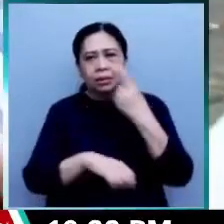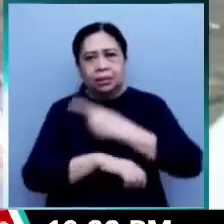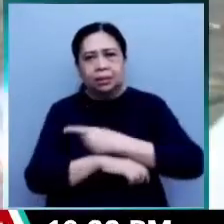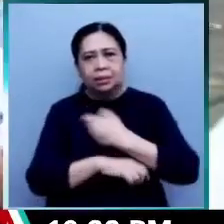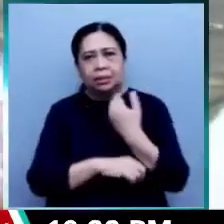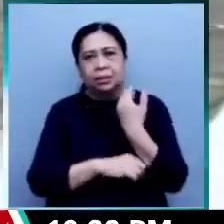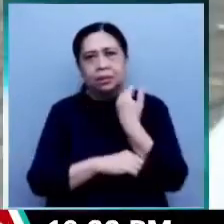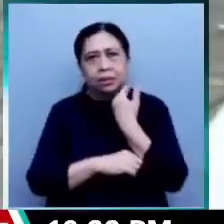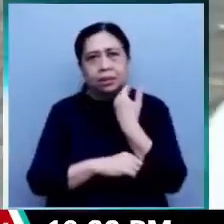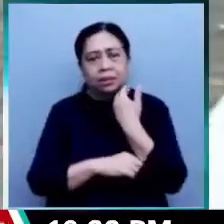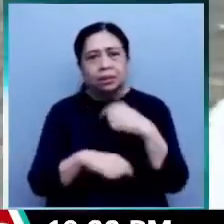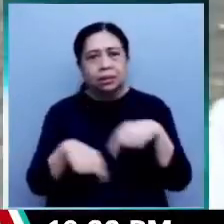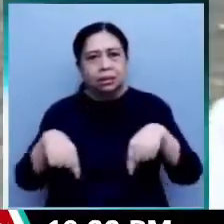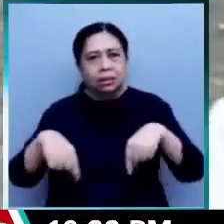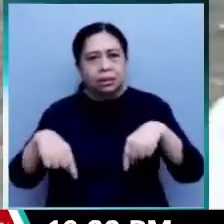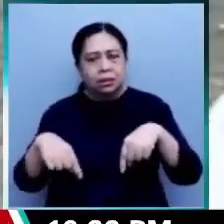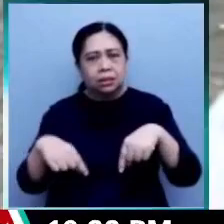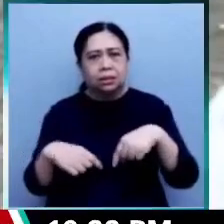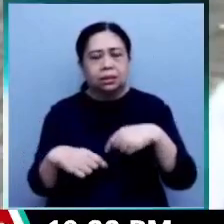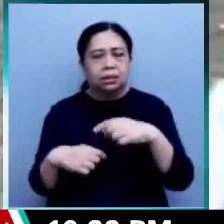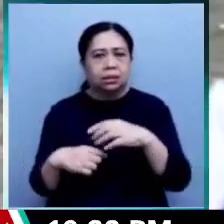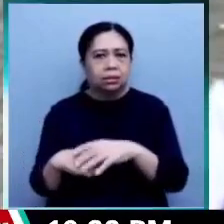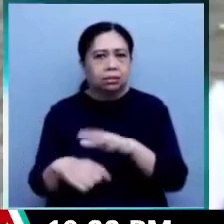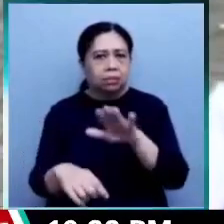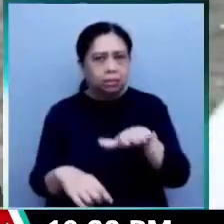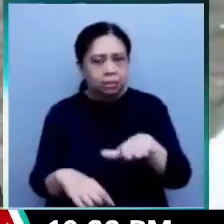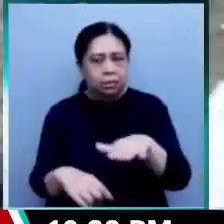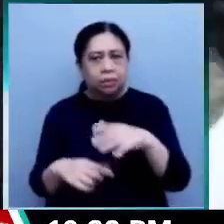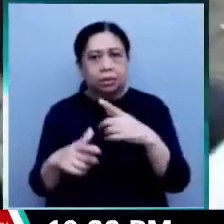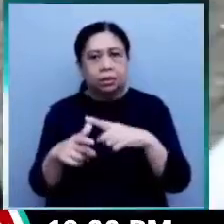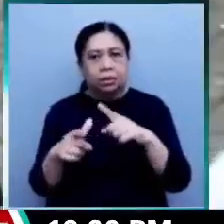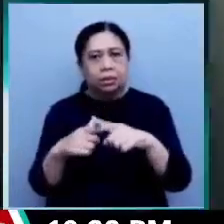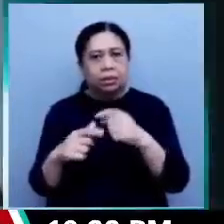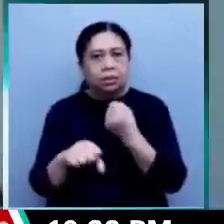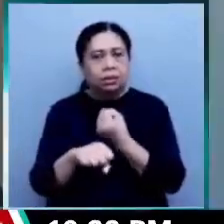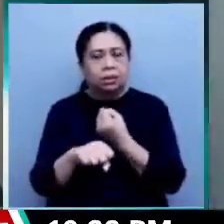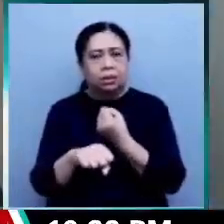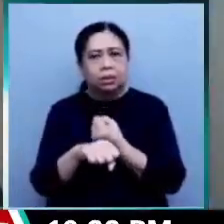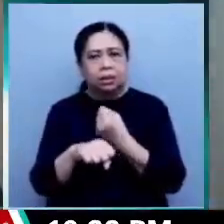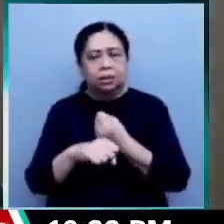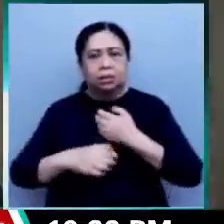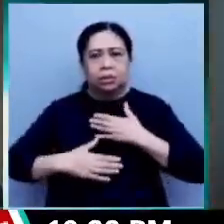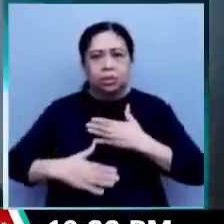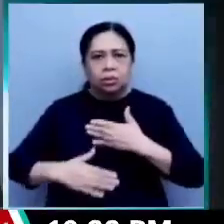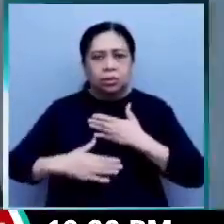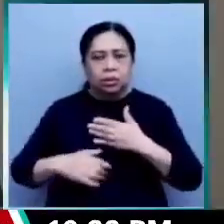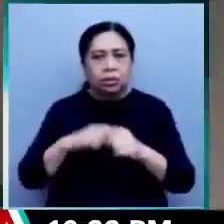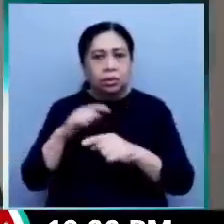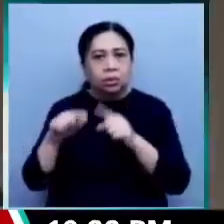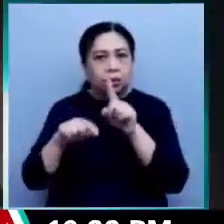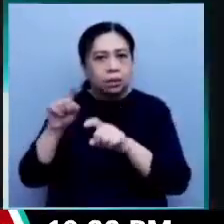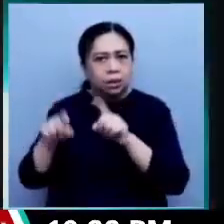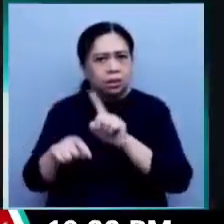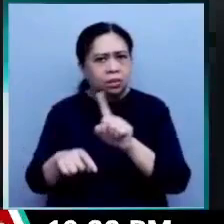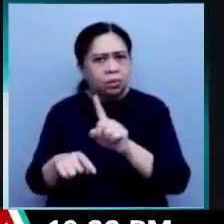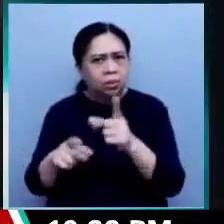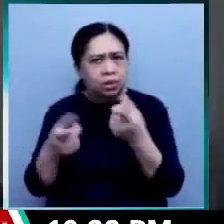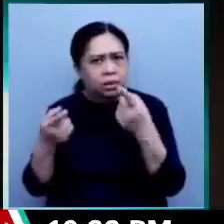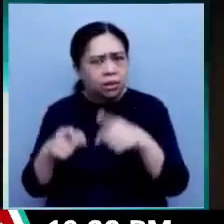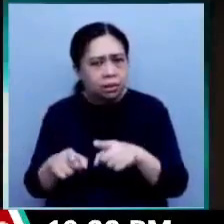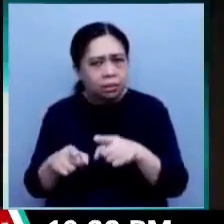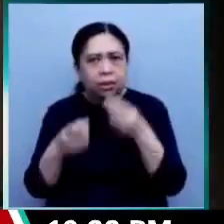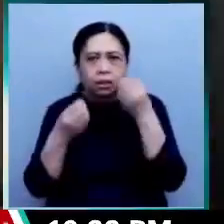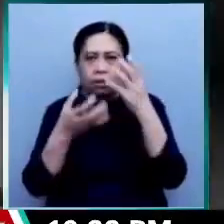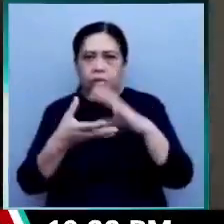gaganon na siya Tapos po hirap na hirap siyang huminga n tanungin kung ano ang nangyari ikinuwento ng